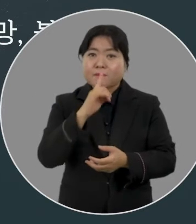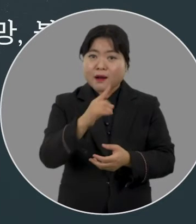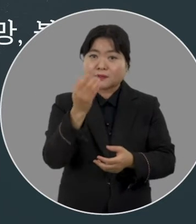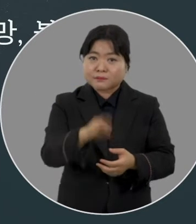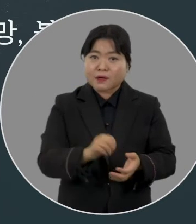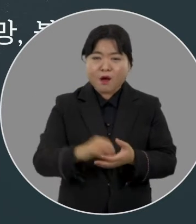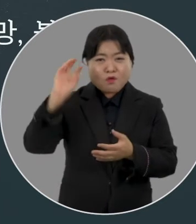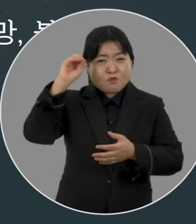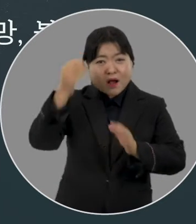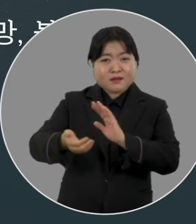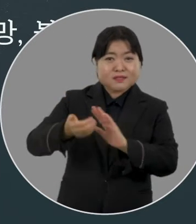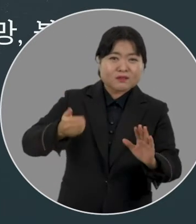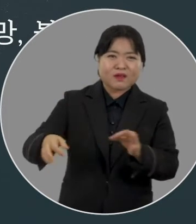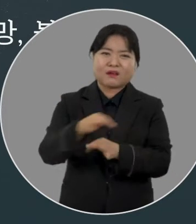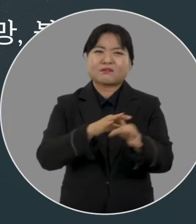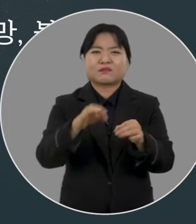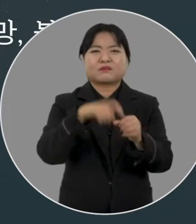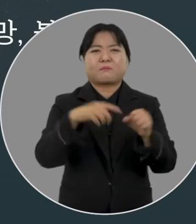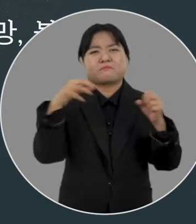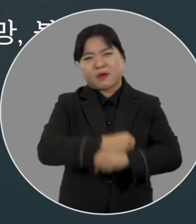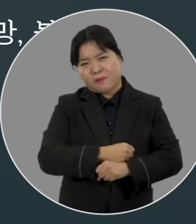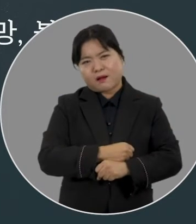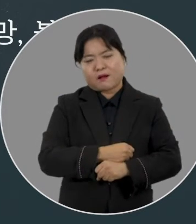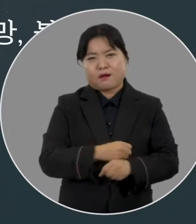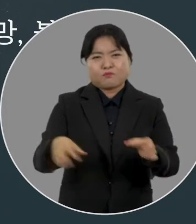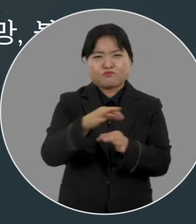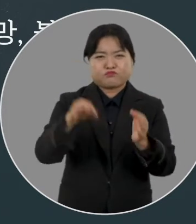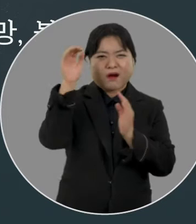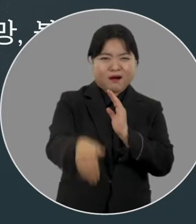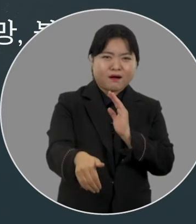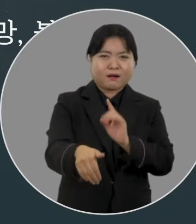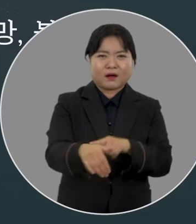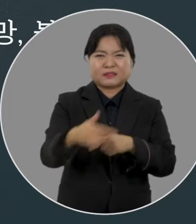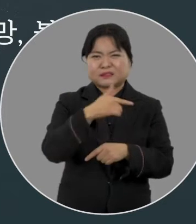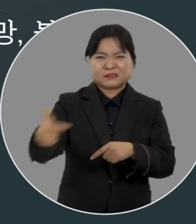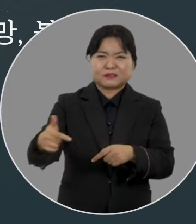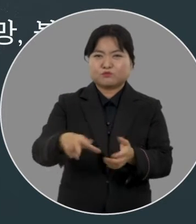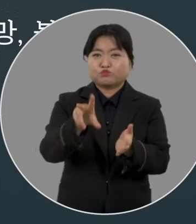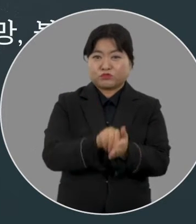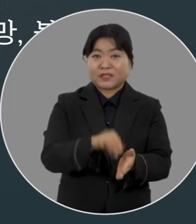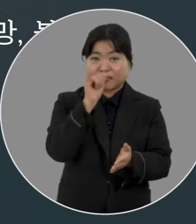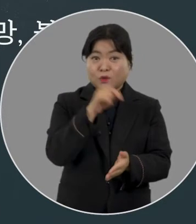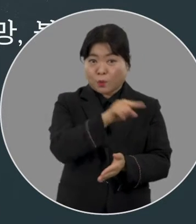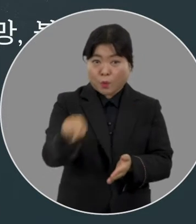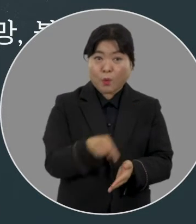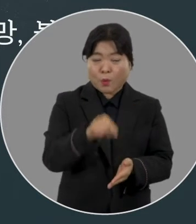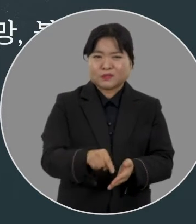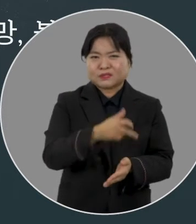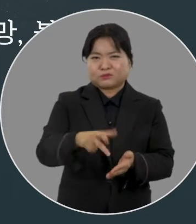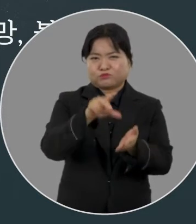이전에 경제적 패망이라는, 불황이라는 엄청난 상황이 있었고, 이런 상황